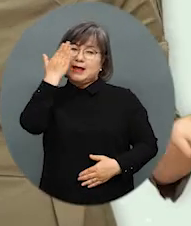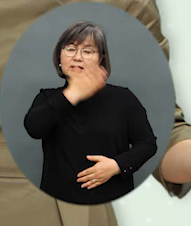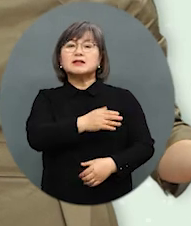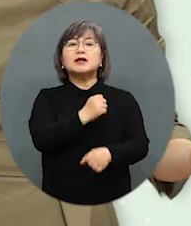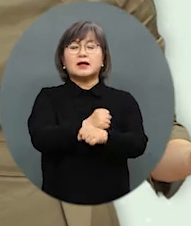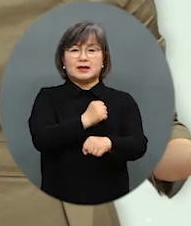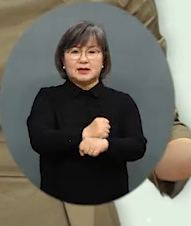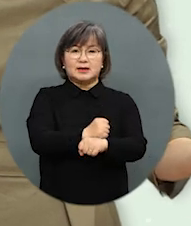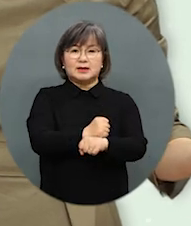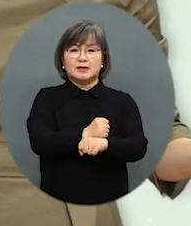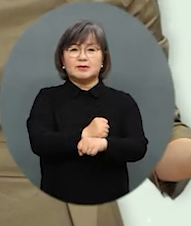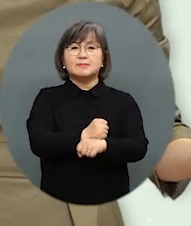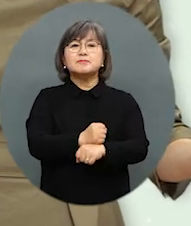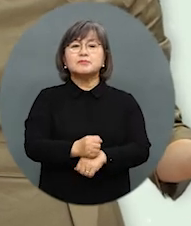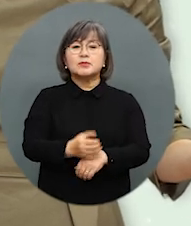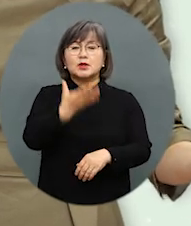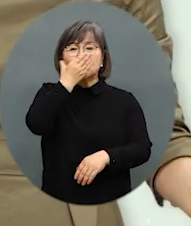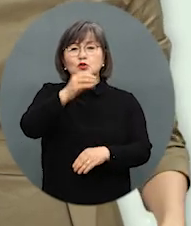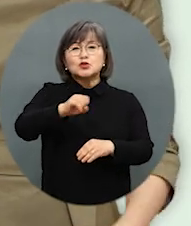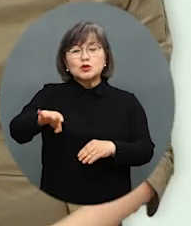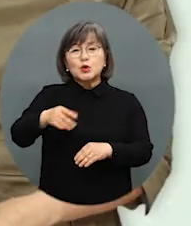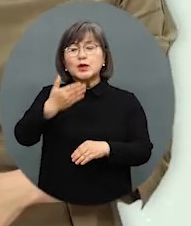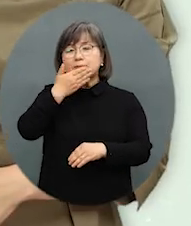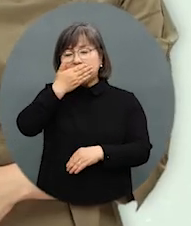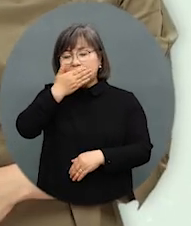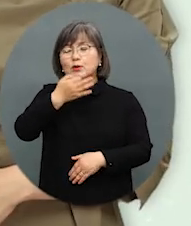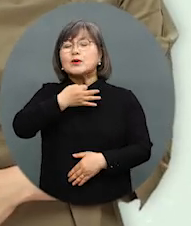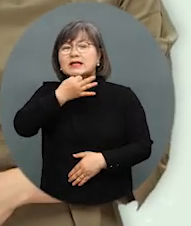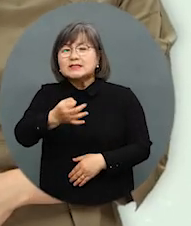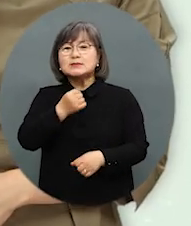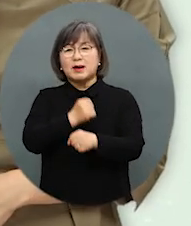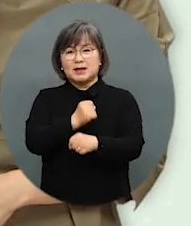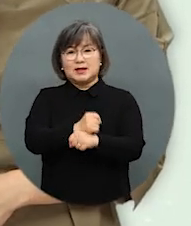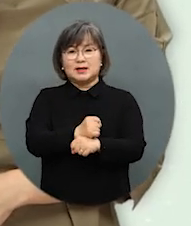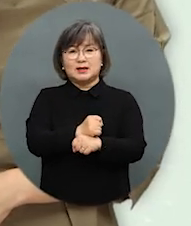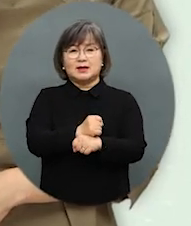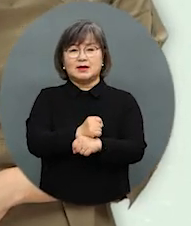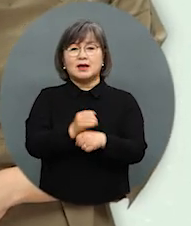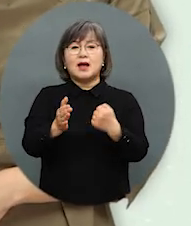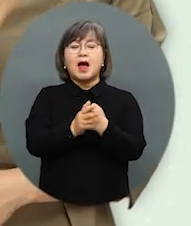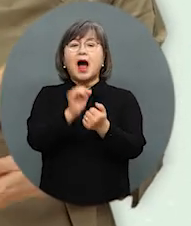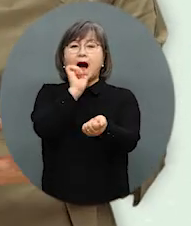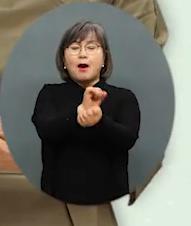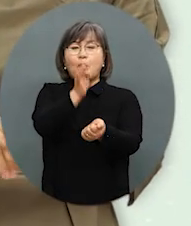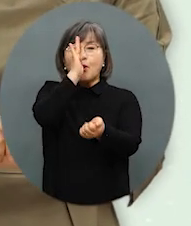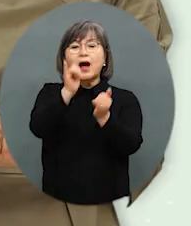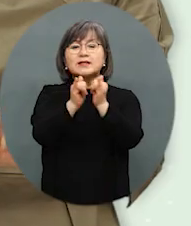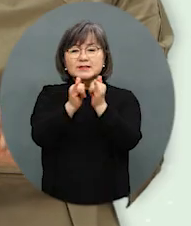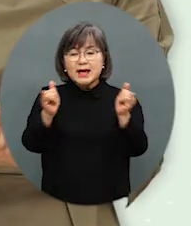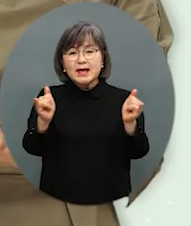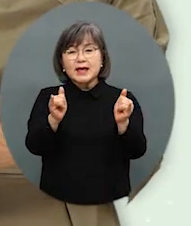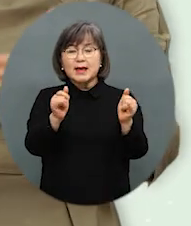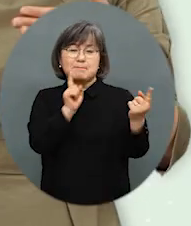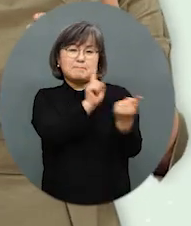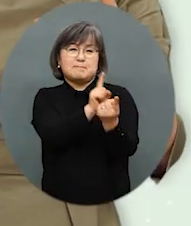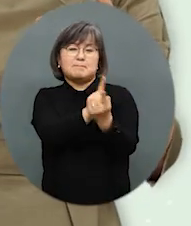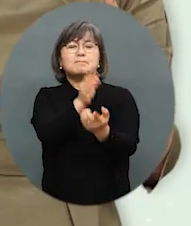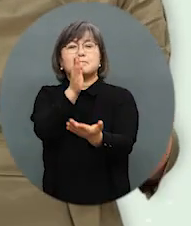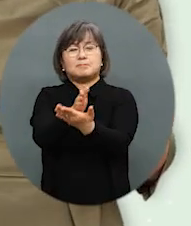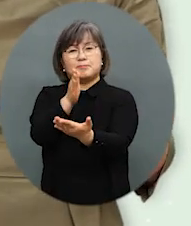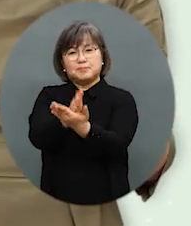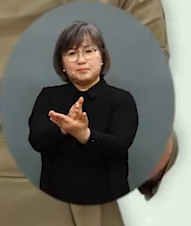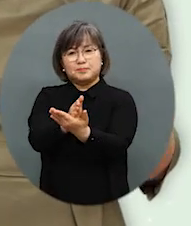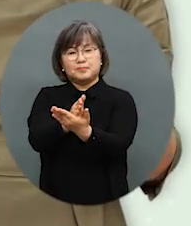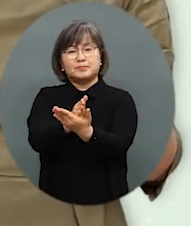주변을 청결하게 하기, 휴지로 입을 가리고 기침하기, 감염병 환자의